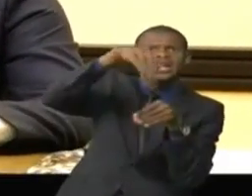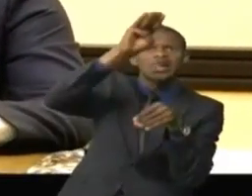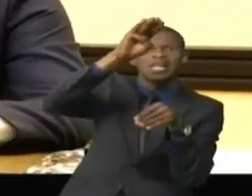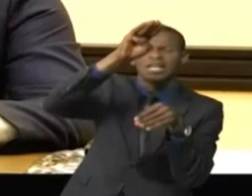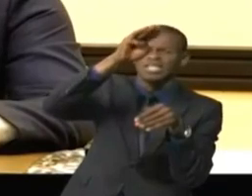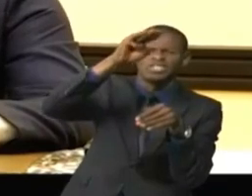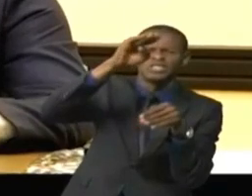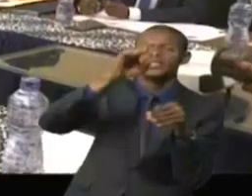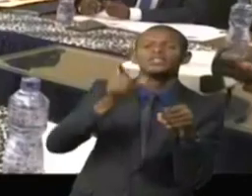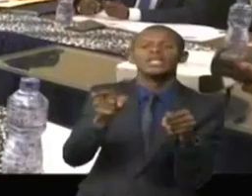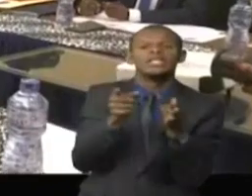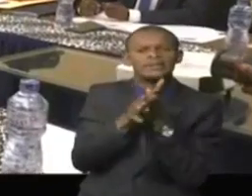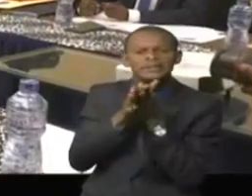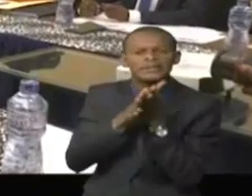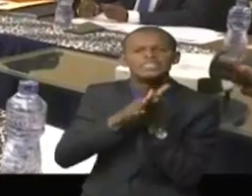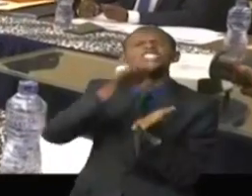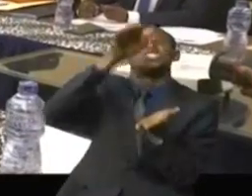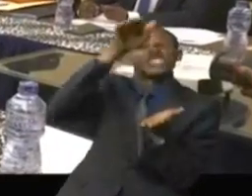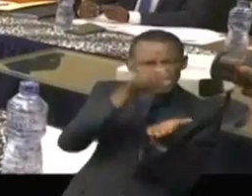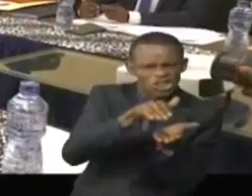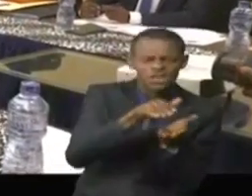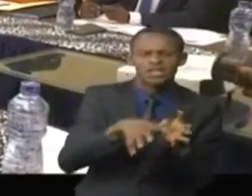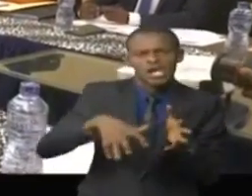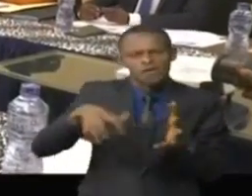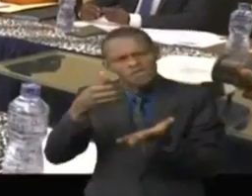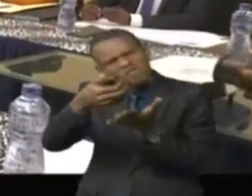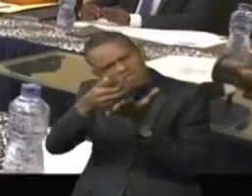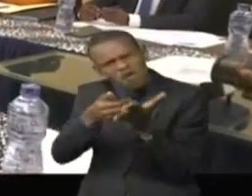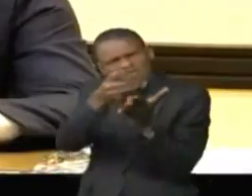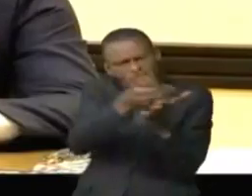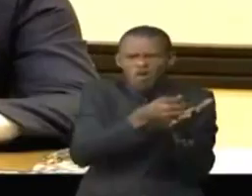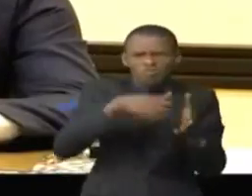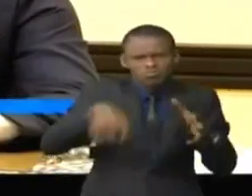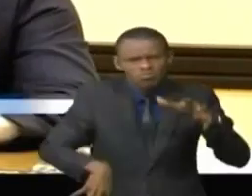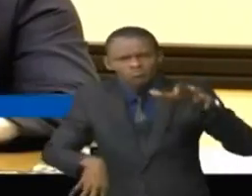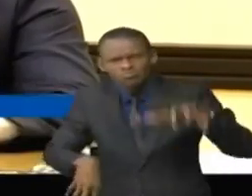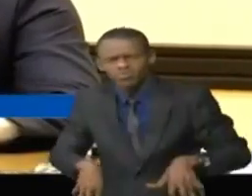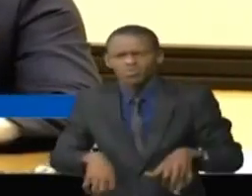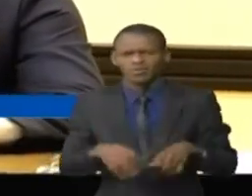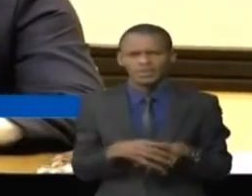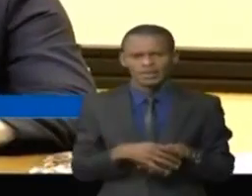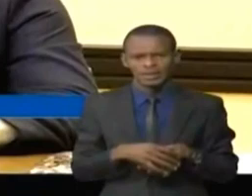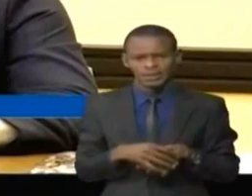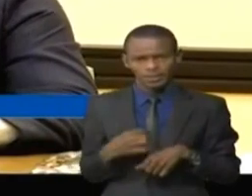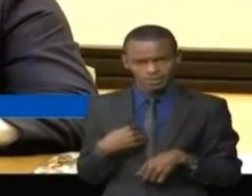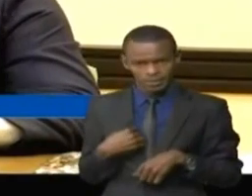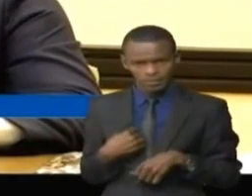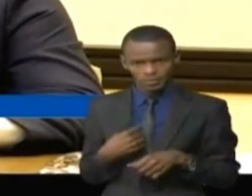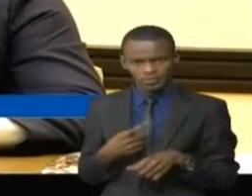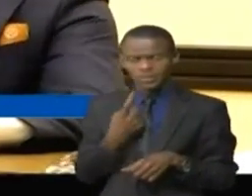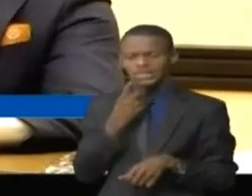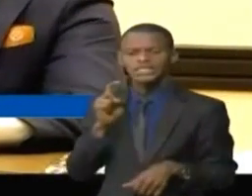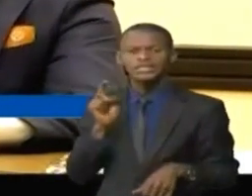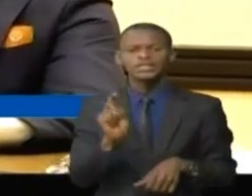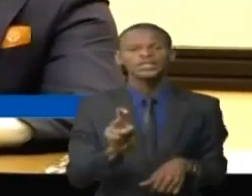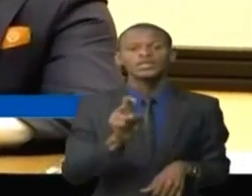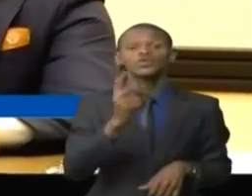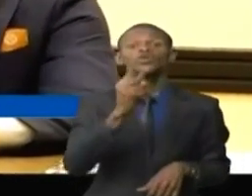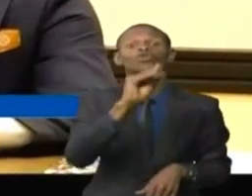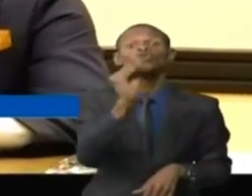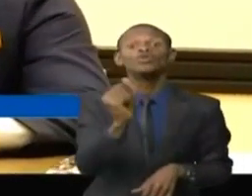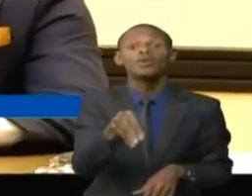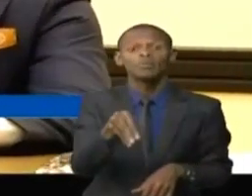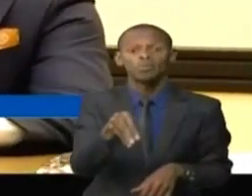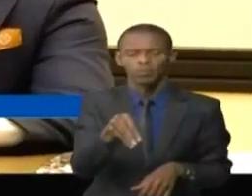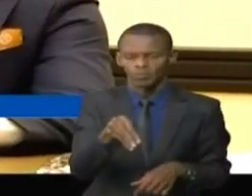toutes les autorités du pays doivent retenir. C'est que avec ces taux-là de 2% et avec tous les agréments qu'on donne et qui sont rémunérés, les recettes